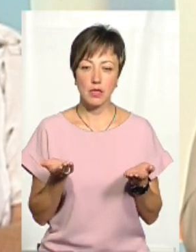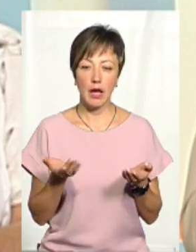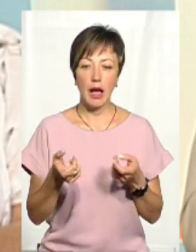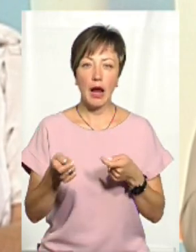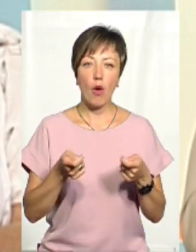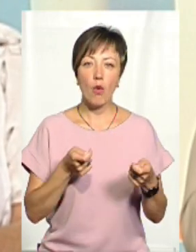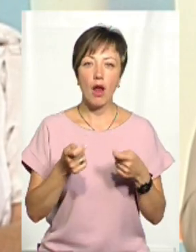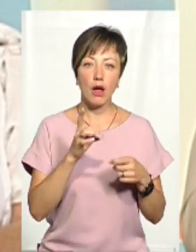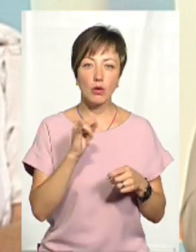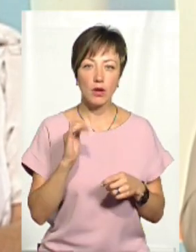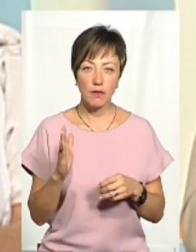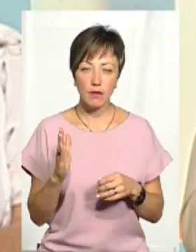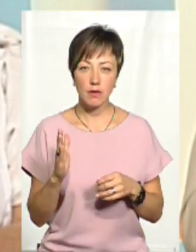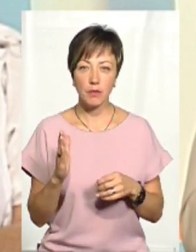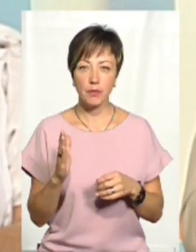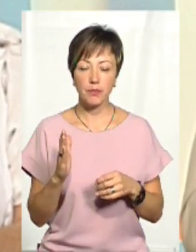регуляторів,